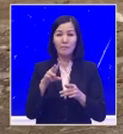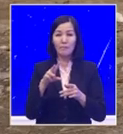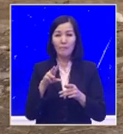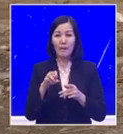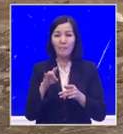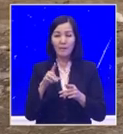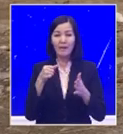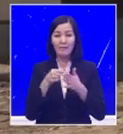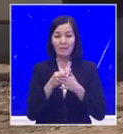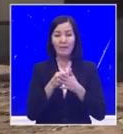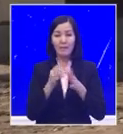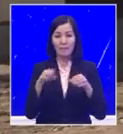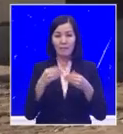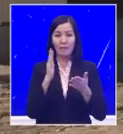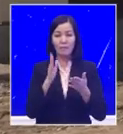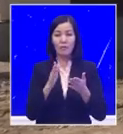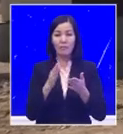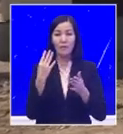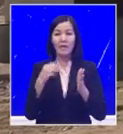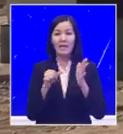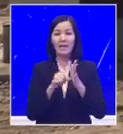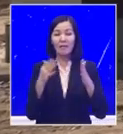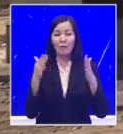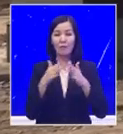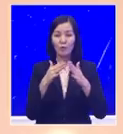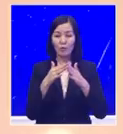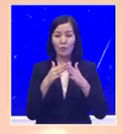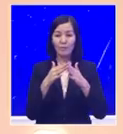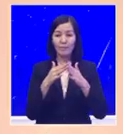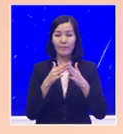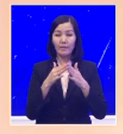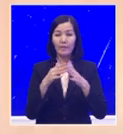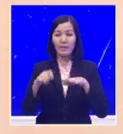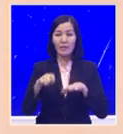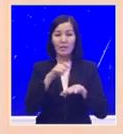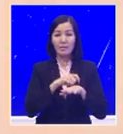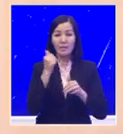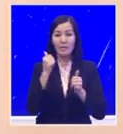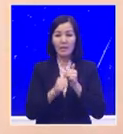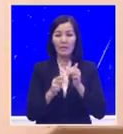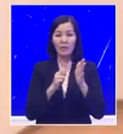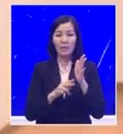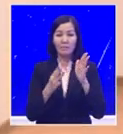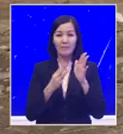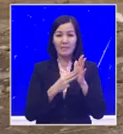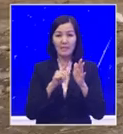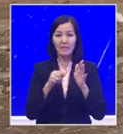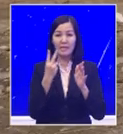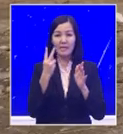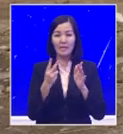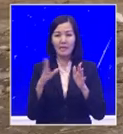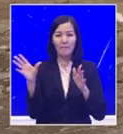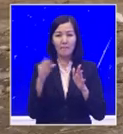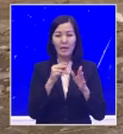бар. Негізгі үйлердің ол 46 коттедждің шаршы метрі әрқайсы 78-2 шаршы метр. Барлық